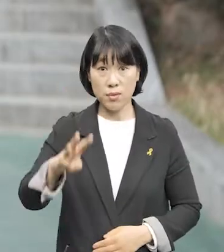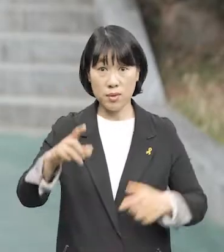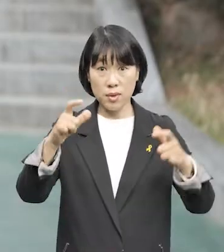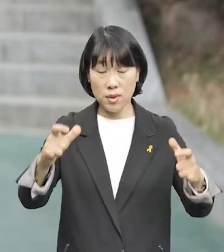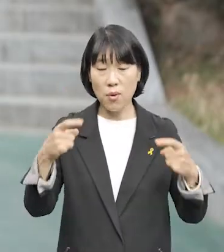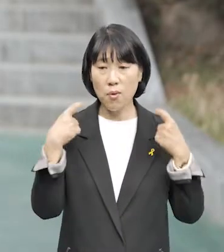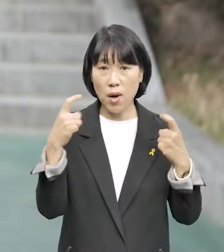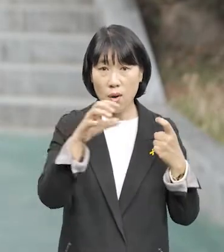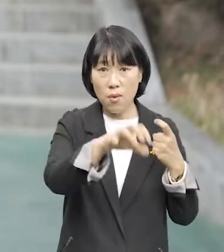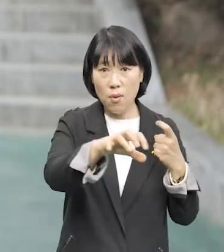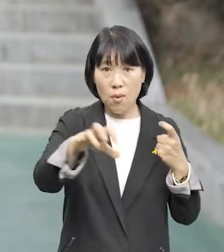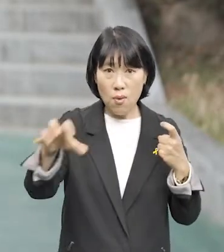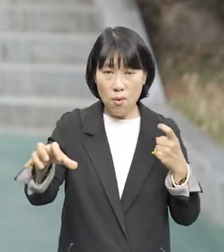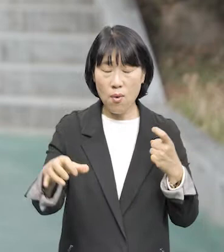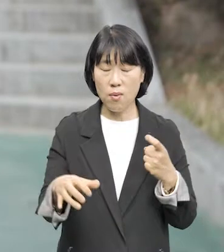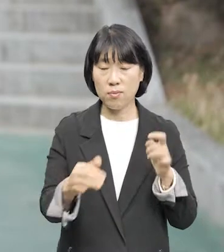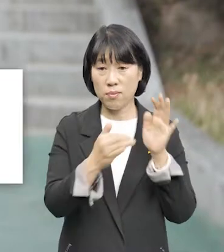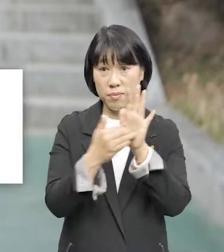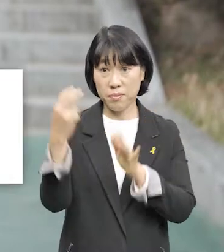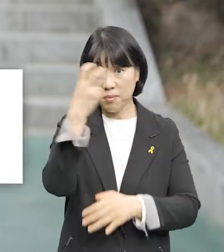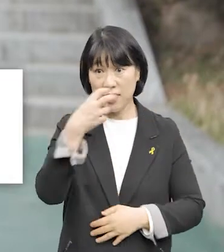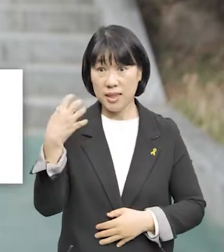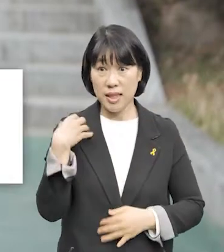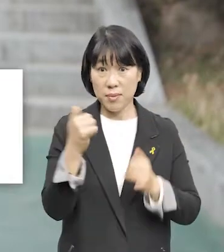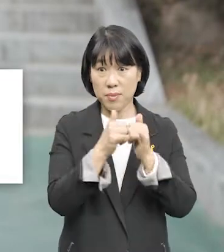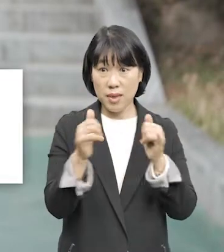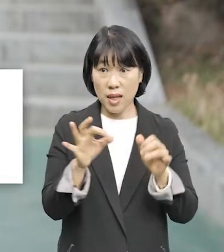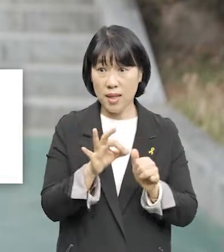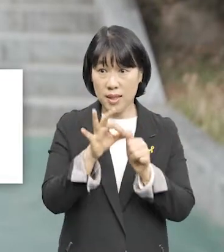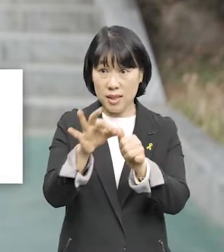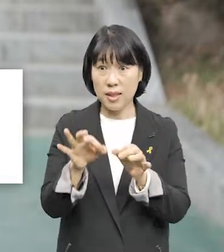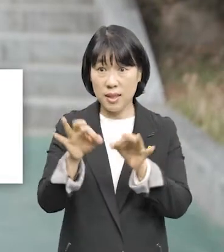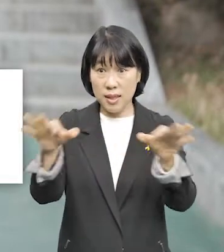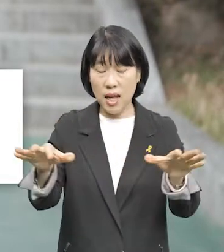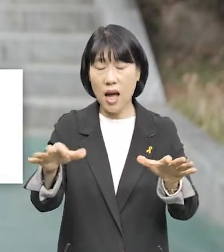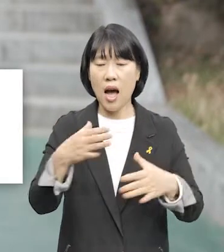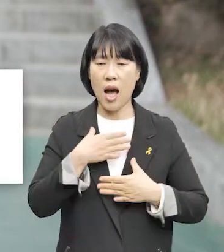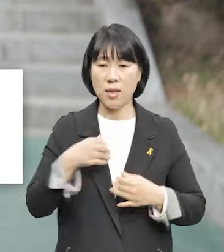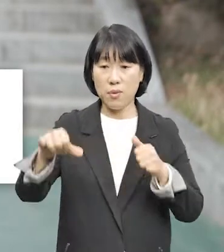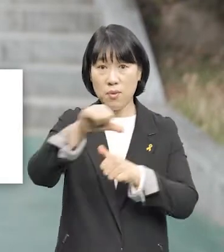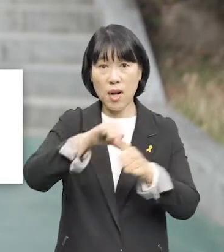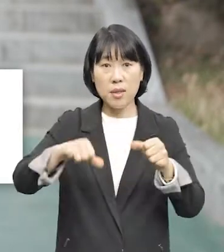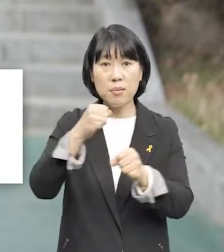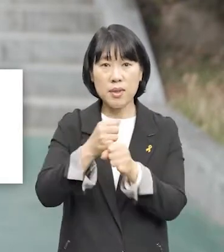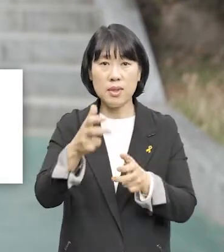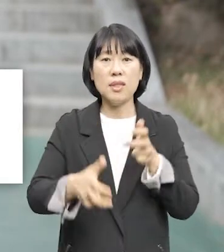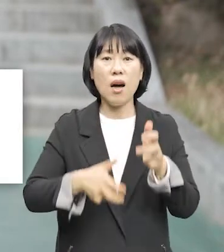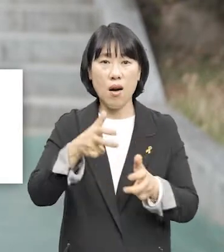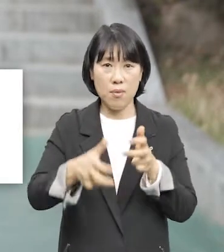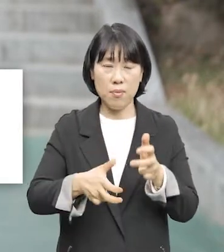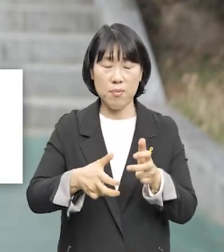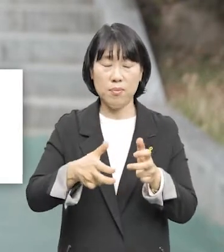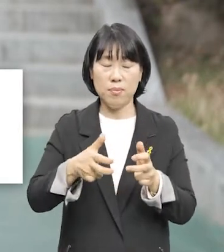광주시가 주요 관광지에 방역관리요원을 배치해 안전한 여행 환경을 조성하는 사업을 추진합니다.